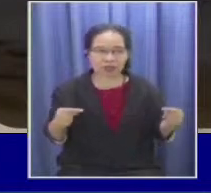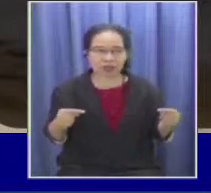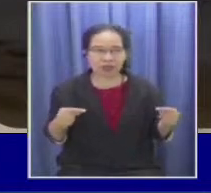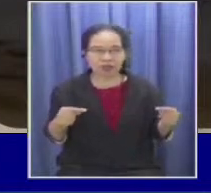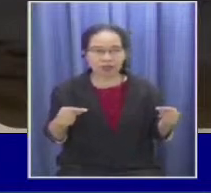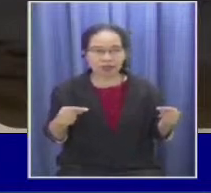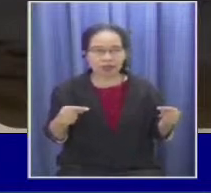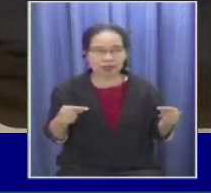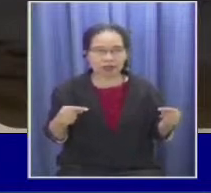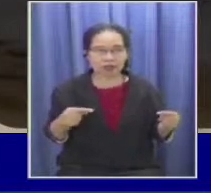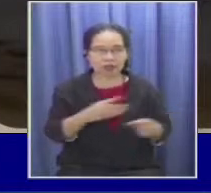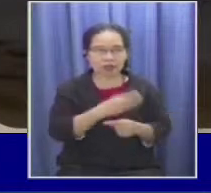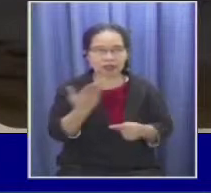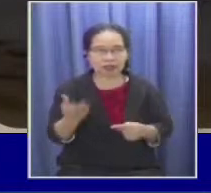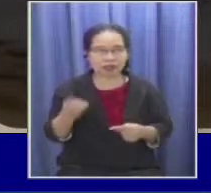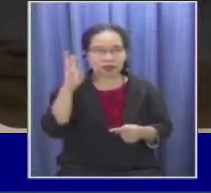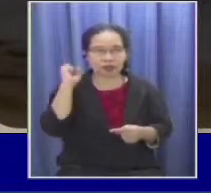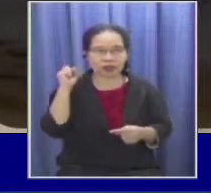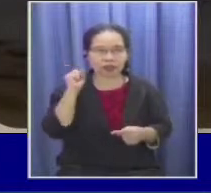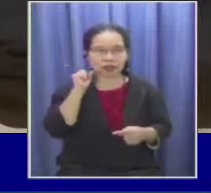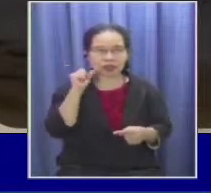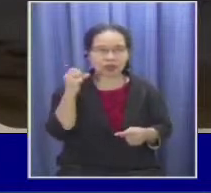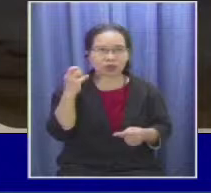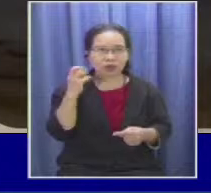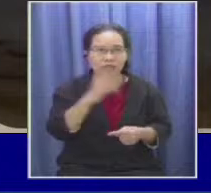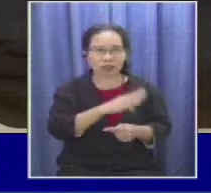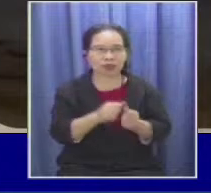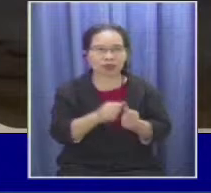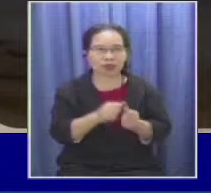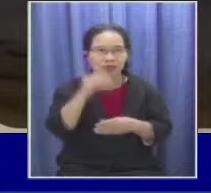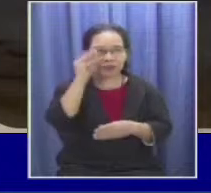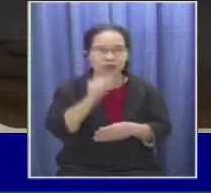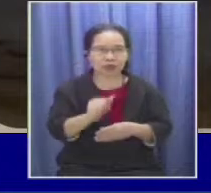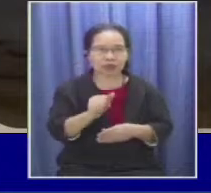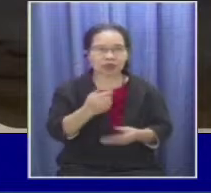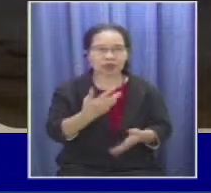buwaten jeme me tamfo ensem